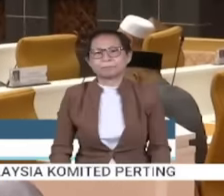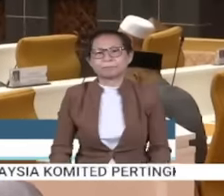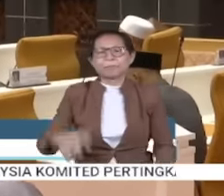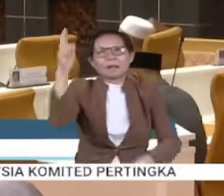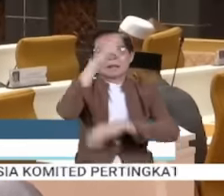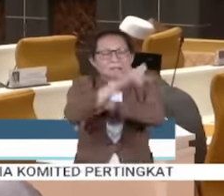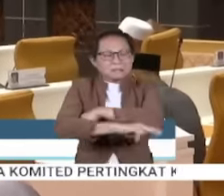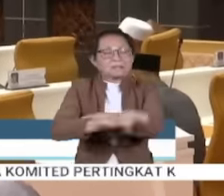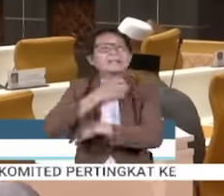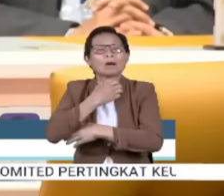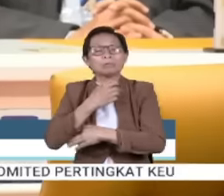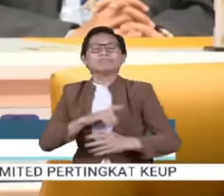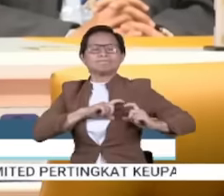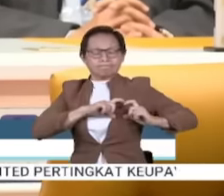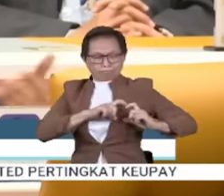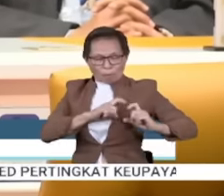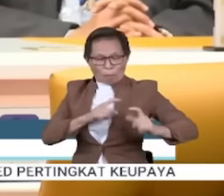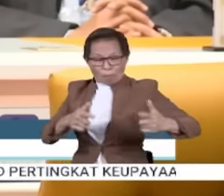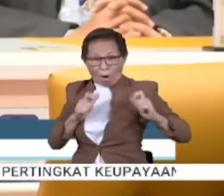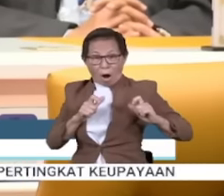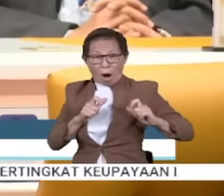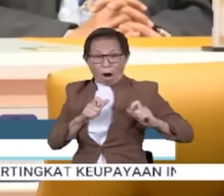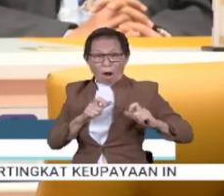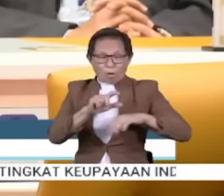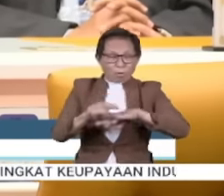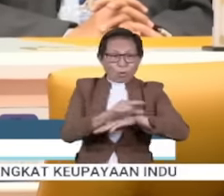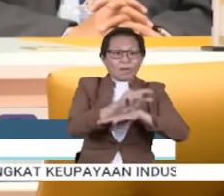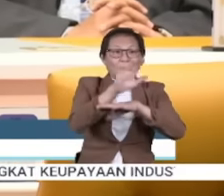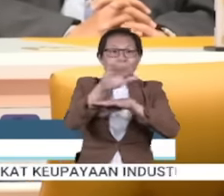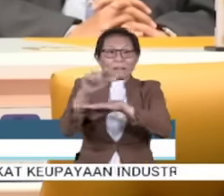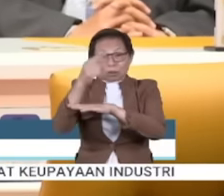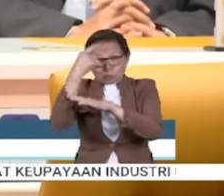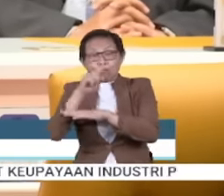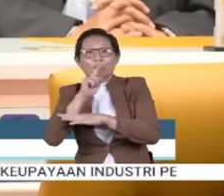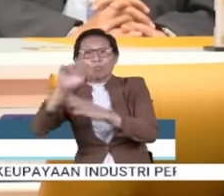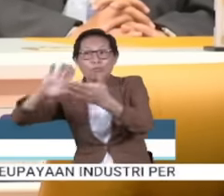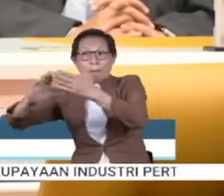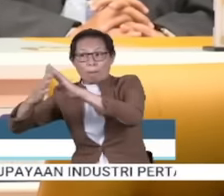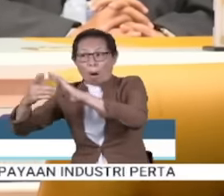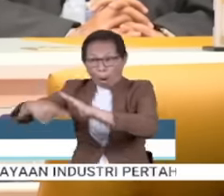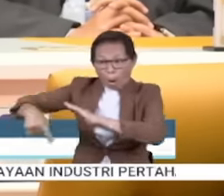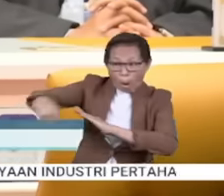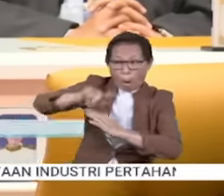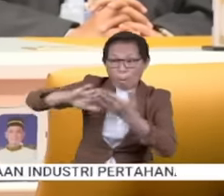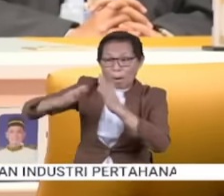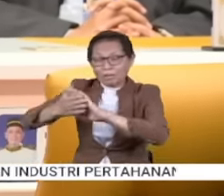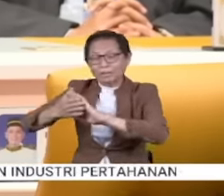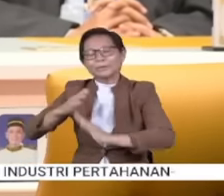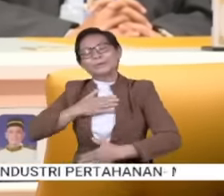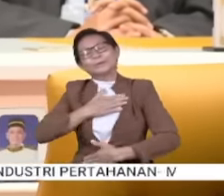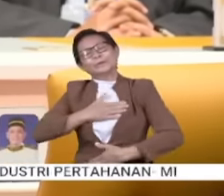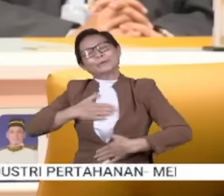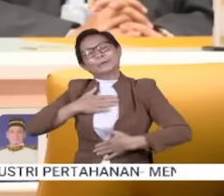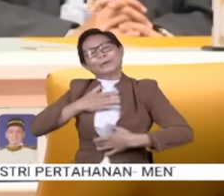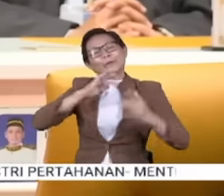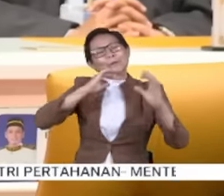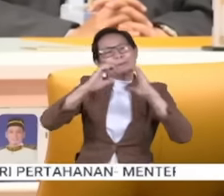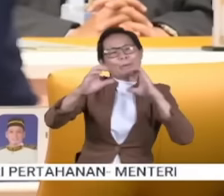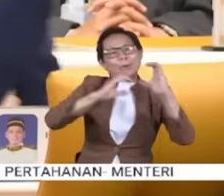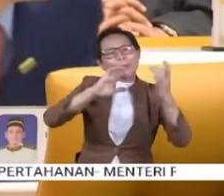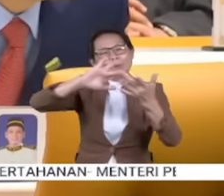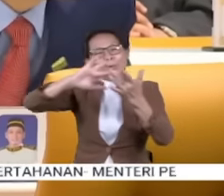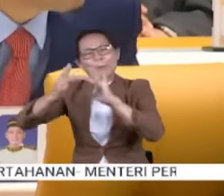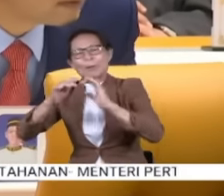negeri komited untuk mempercepat perluasan teknologi 5g bagi memastikan masyarakat dapat menikmati jaringan komunikasi yang baik